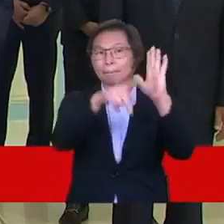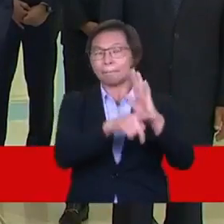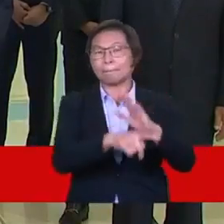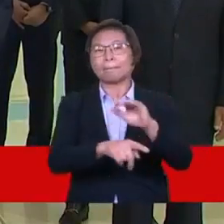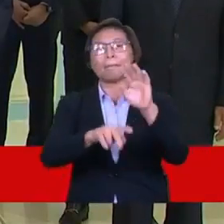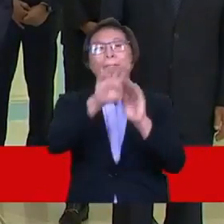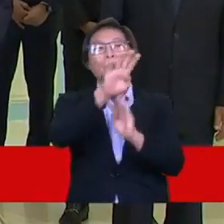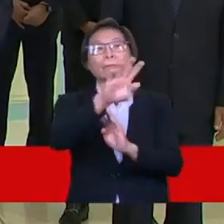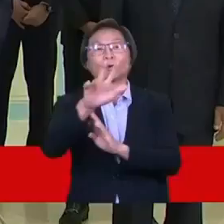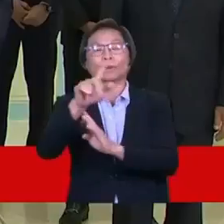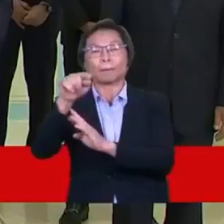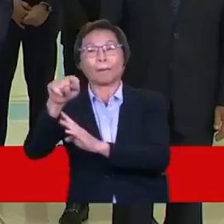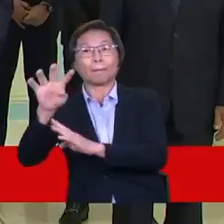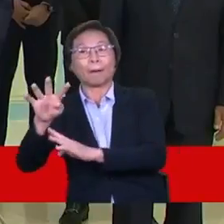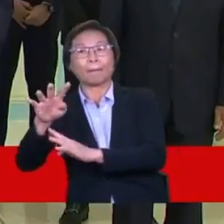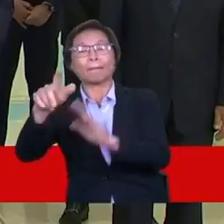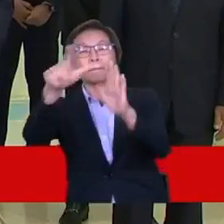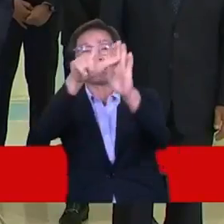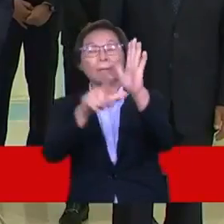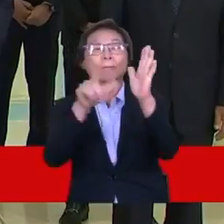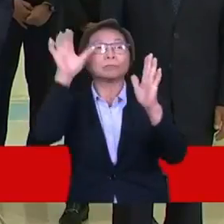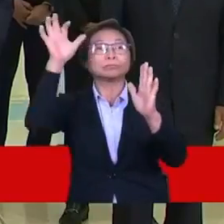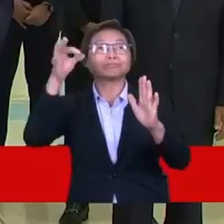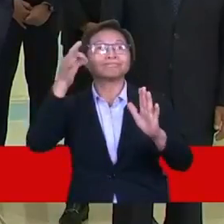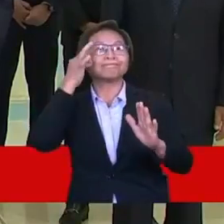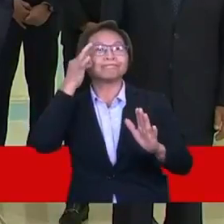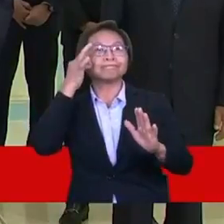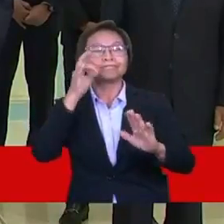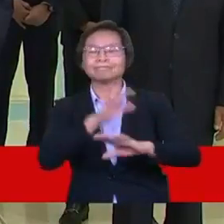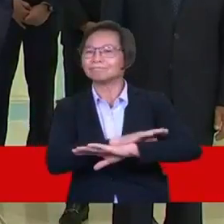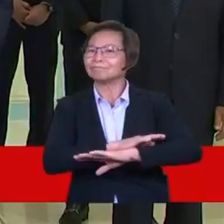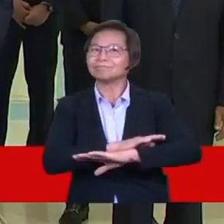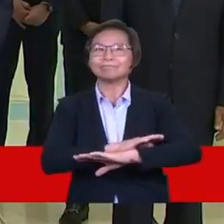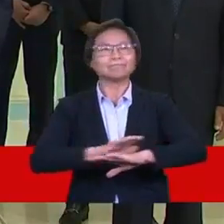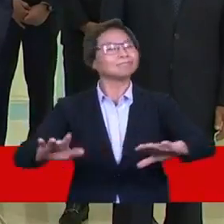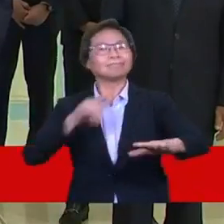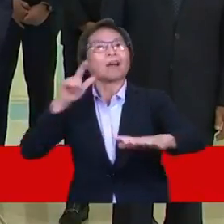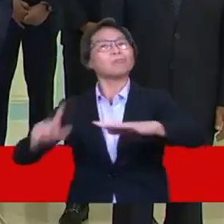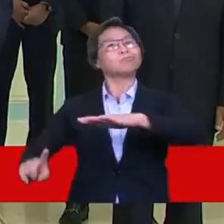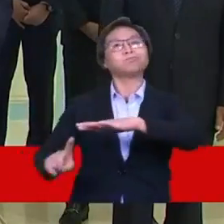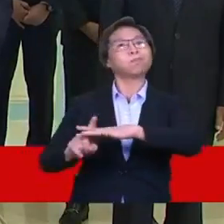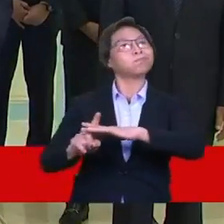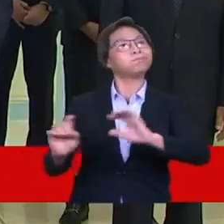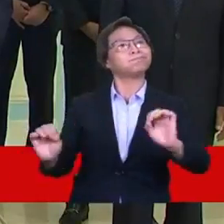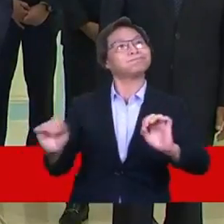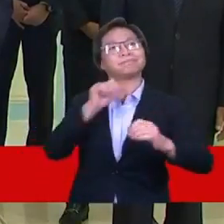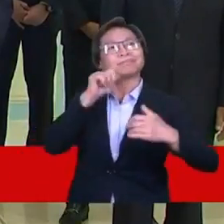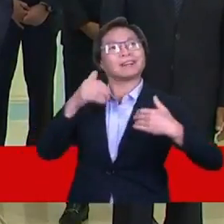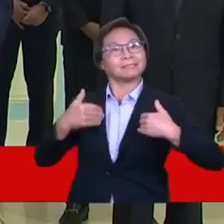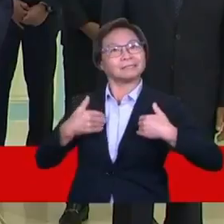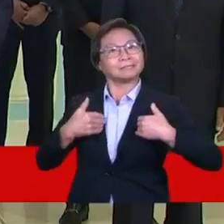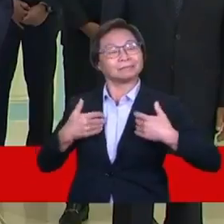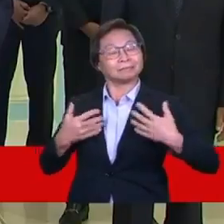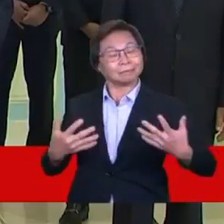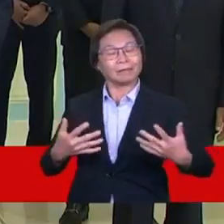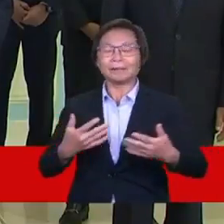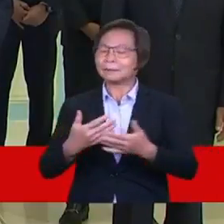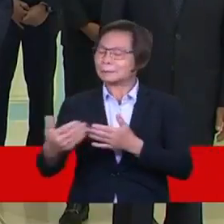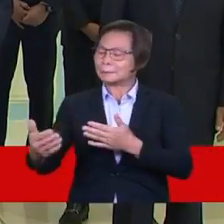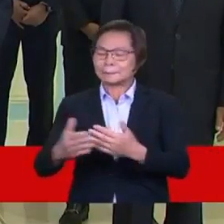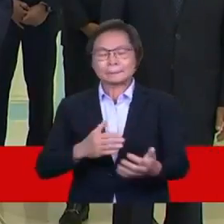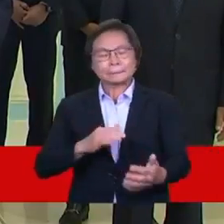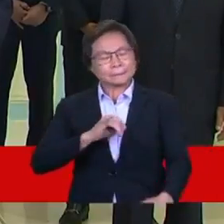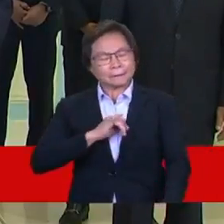4340 lembagaan Uswan adalah tidak Berbangkit Hai namun saya juga